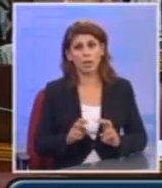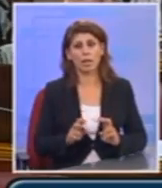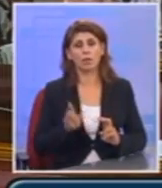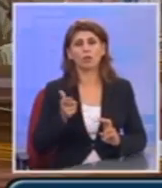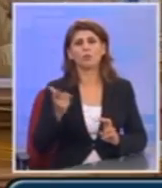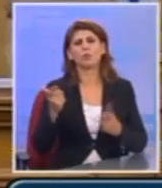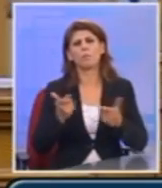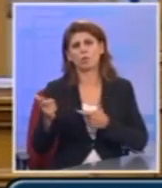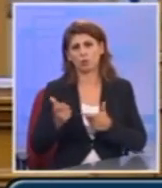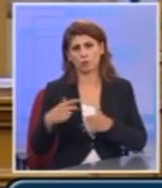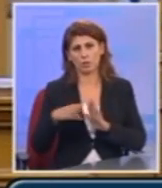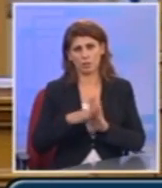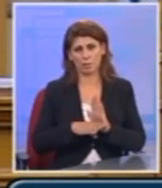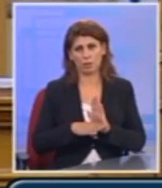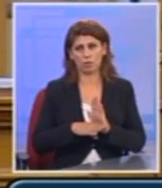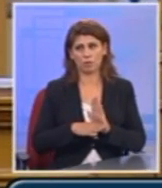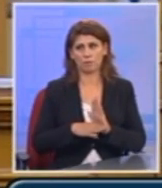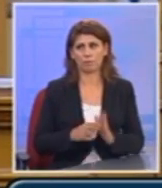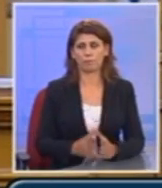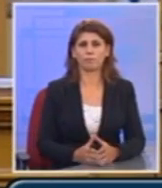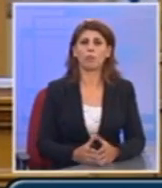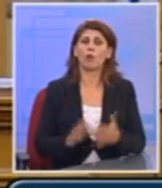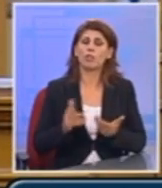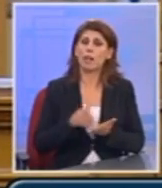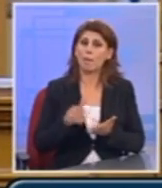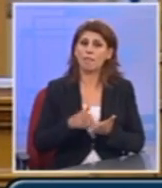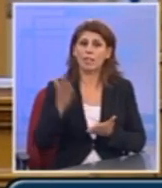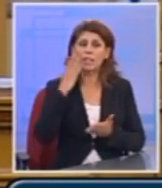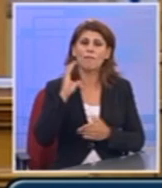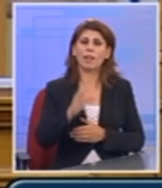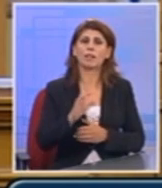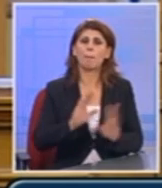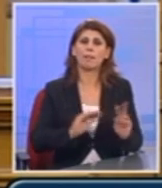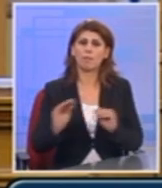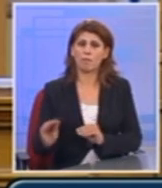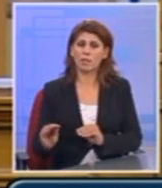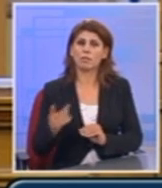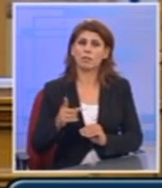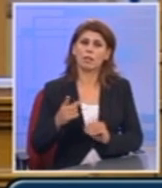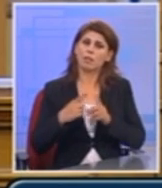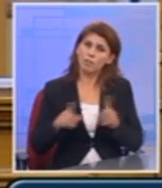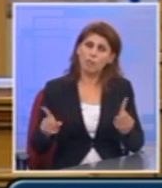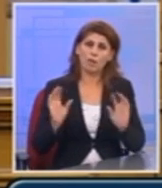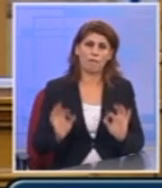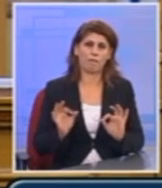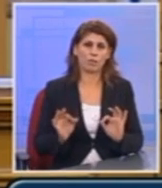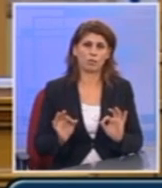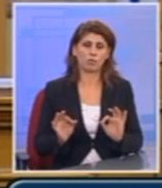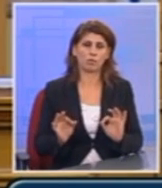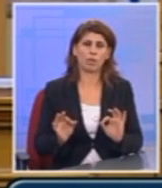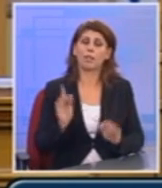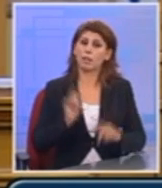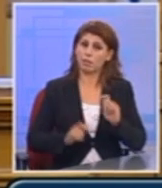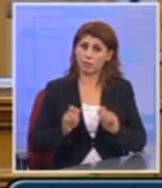πιστωτικού συστήματος ε ώστε να αποφεύγονται οι κεφαλαιακές μεταβιβάσεις και για τη διαφορά βεβαίως και για τη